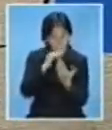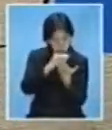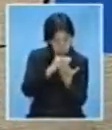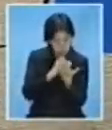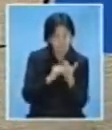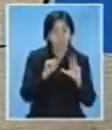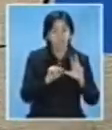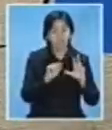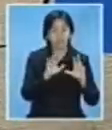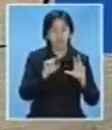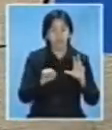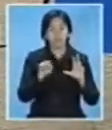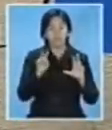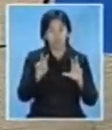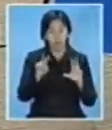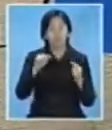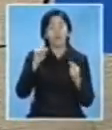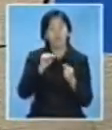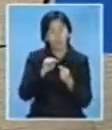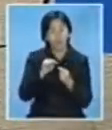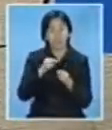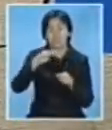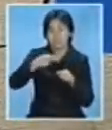เกี่ยวกับความมั่นคงทางด้านพลังงาน